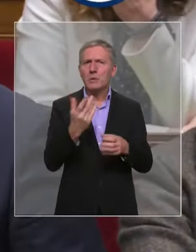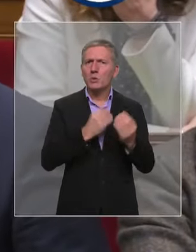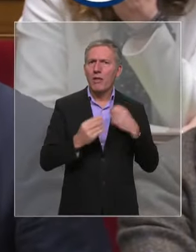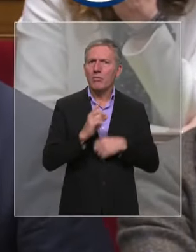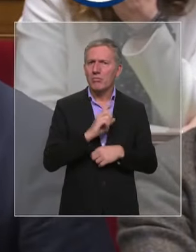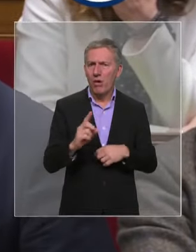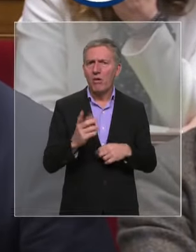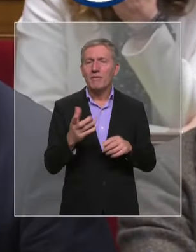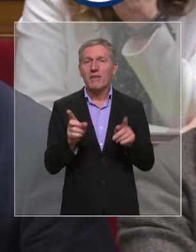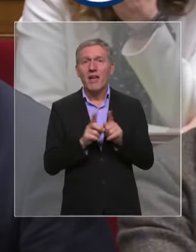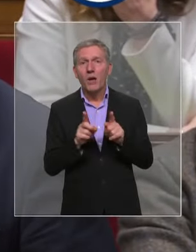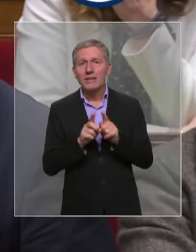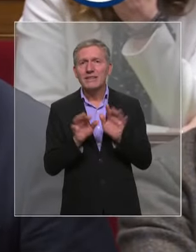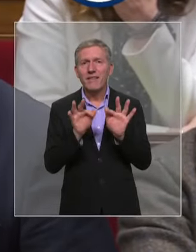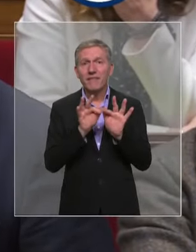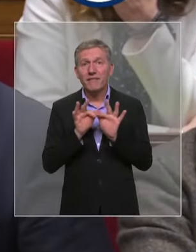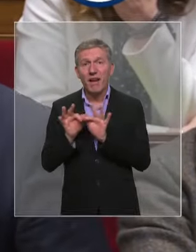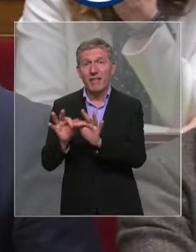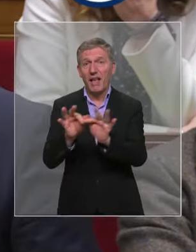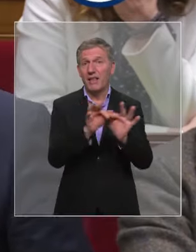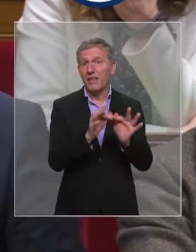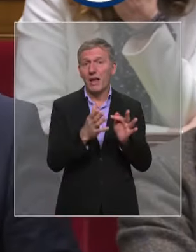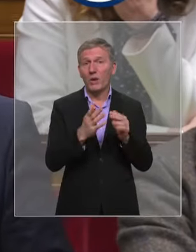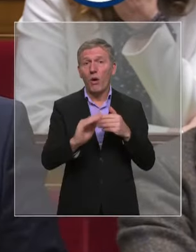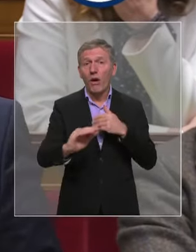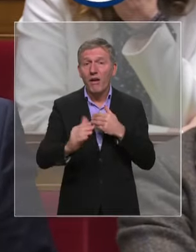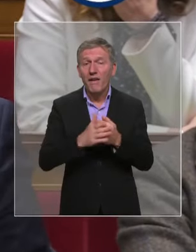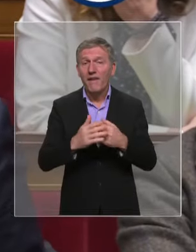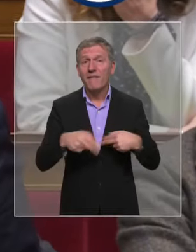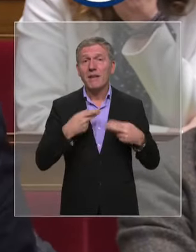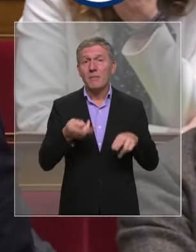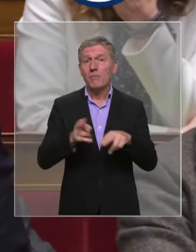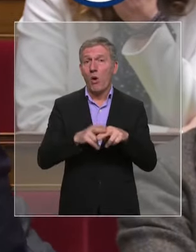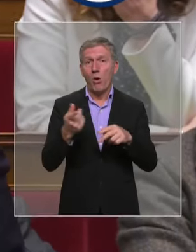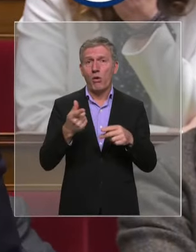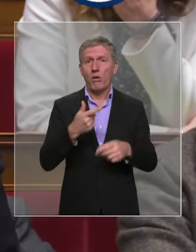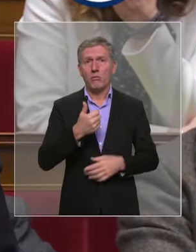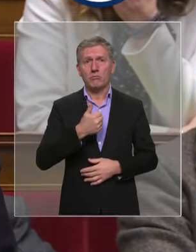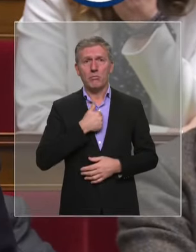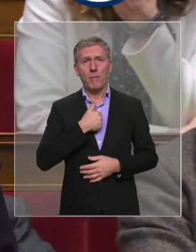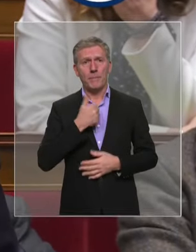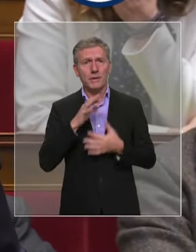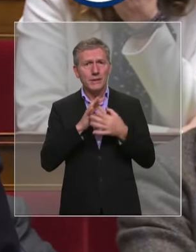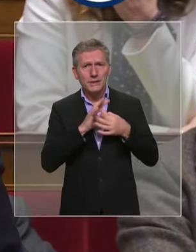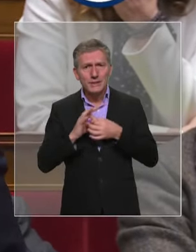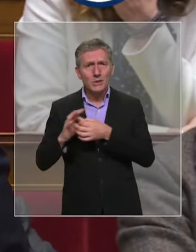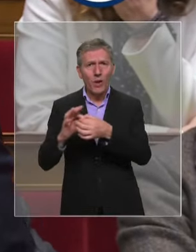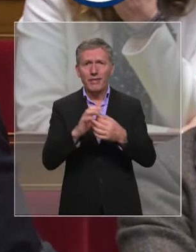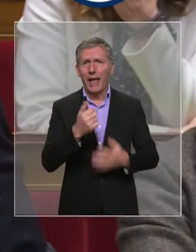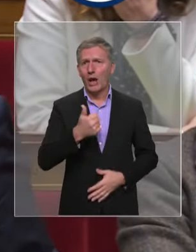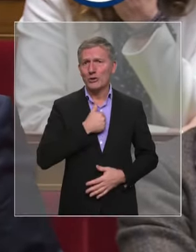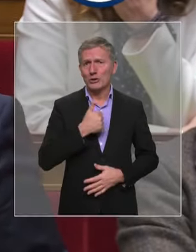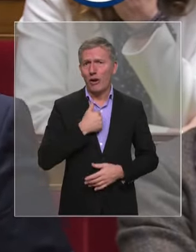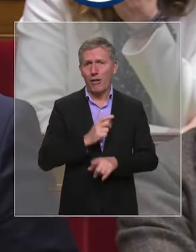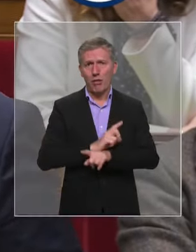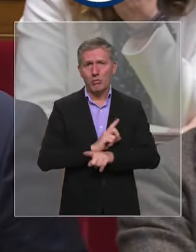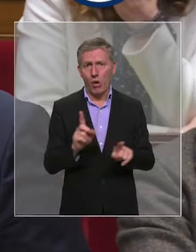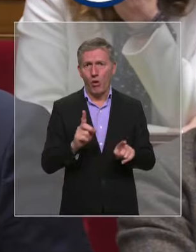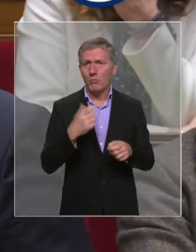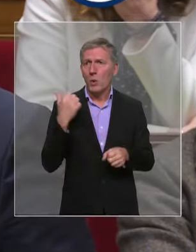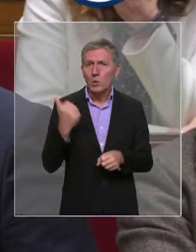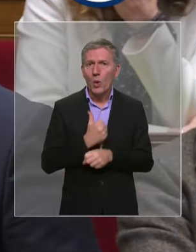la fraternité, celle d'une fin de vie qui serait solidaire et pas solitaire. Au fil des ans et des